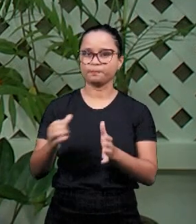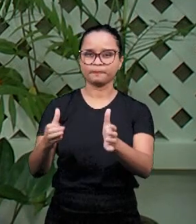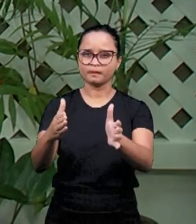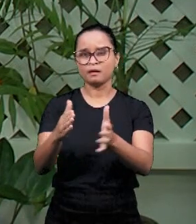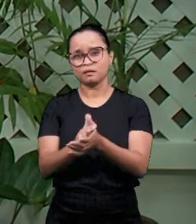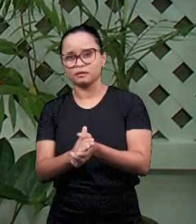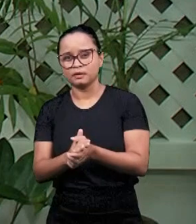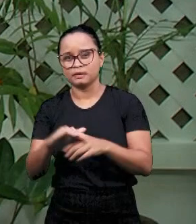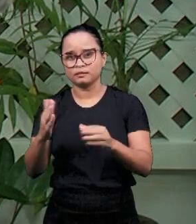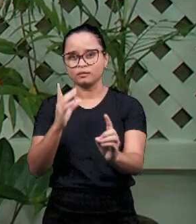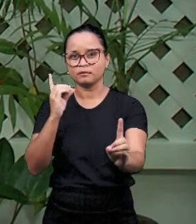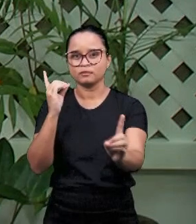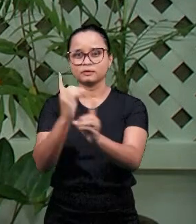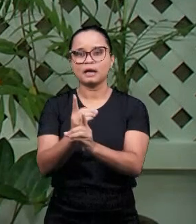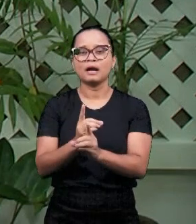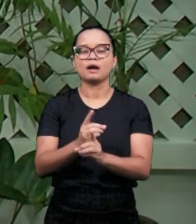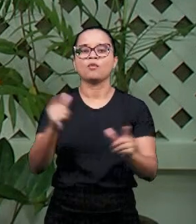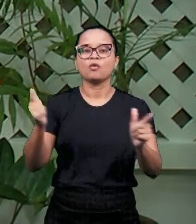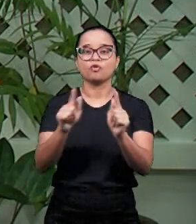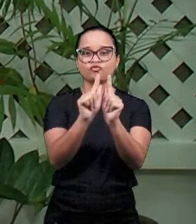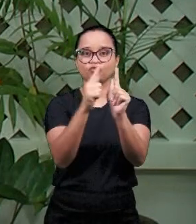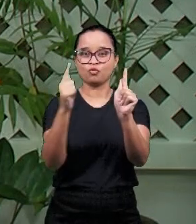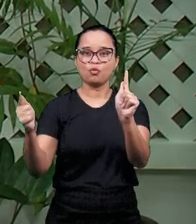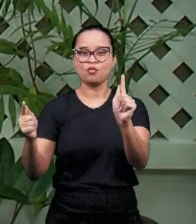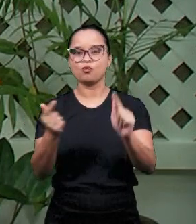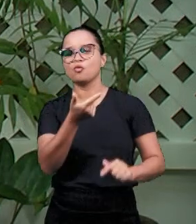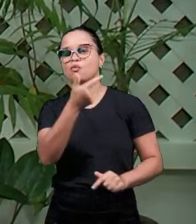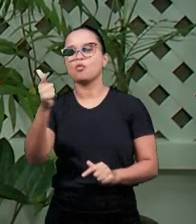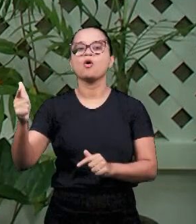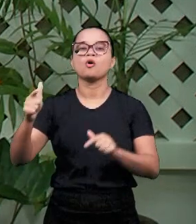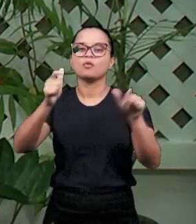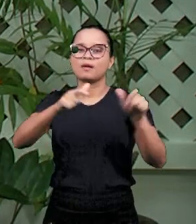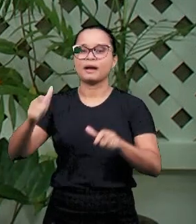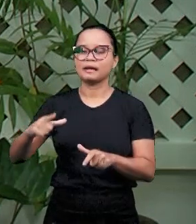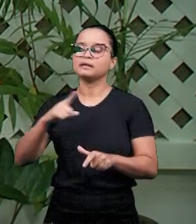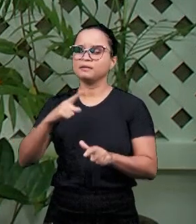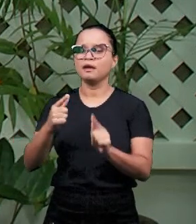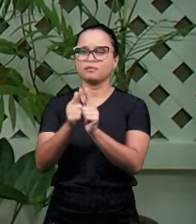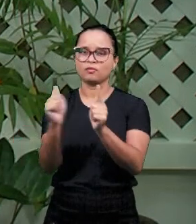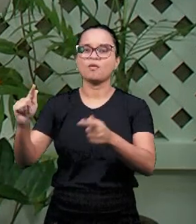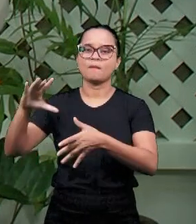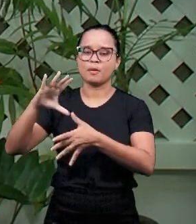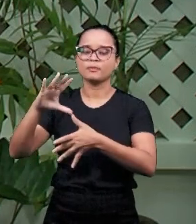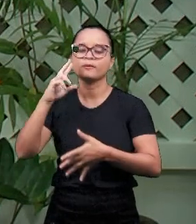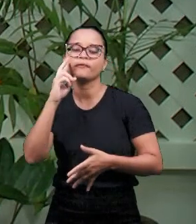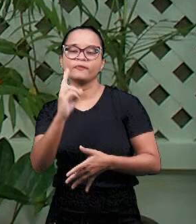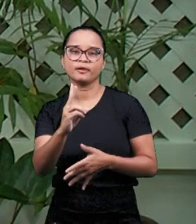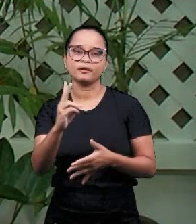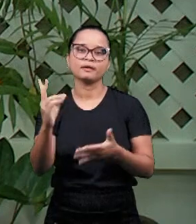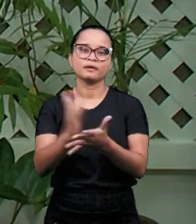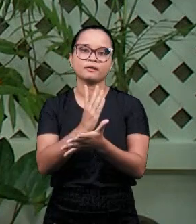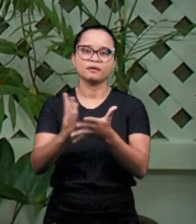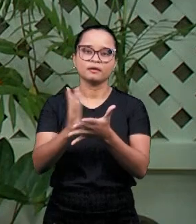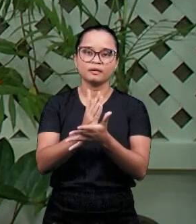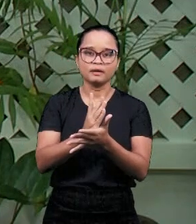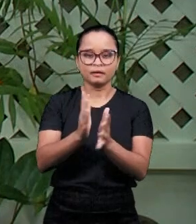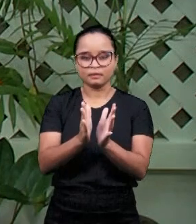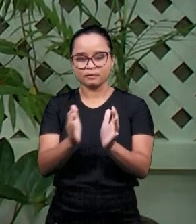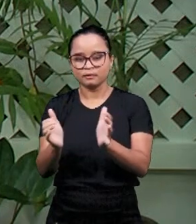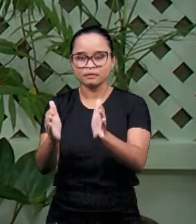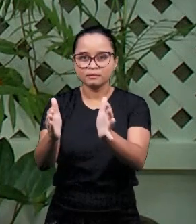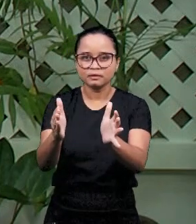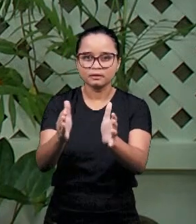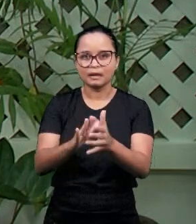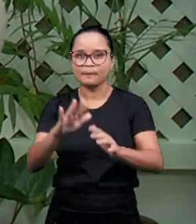peut-être moins ou plus. Donc, on va retrouver sur Google et d'autres endroits certains nombres qui paraît